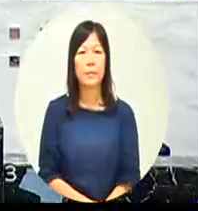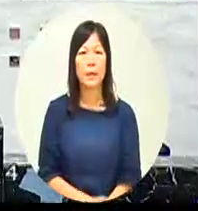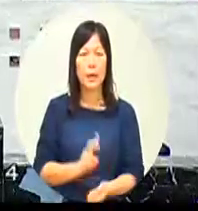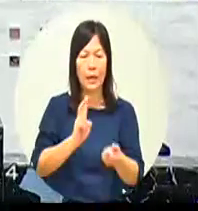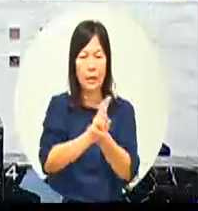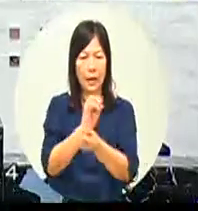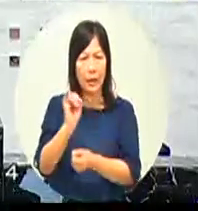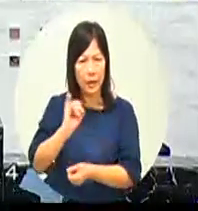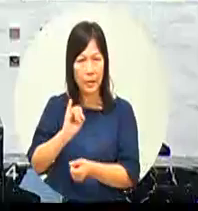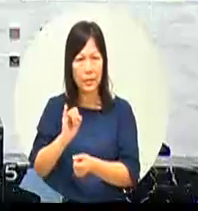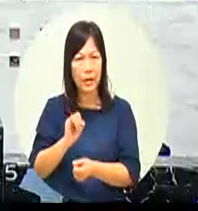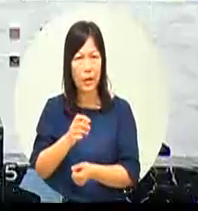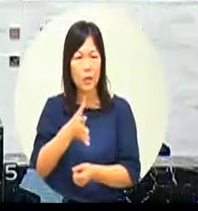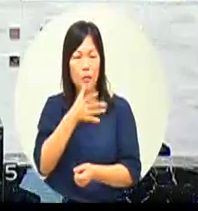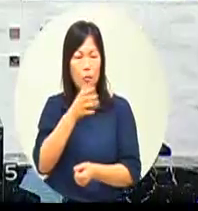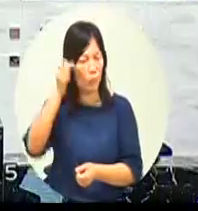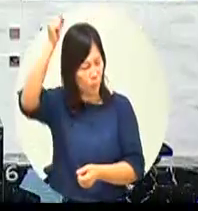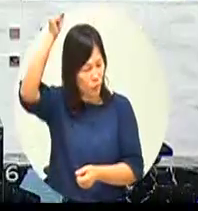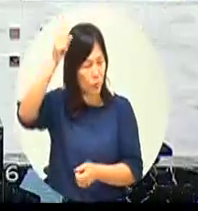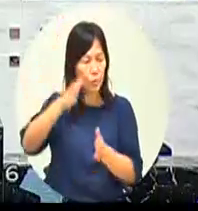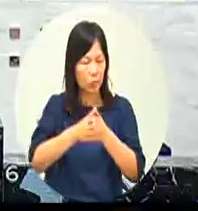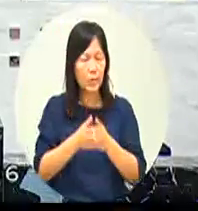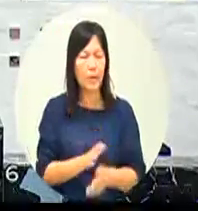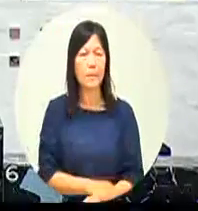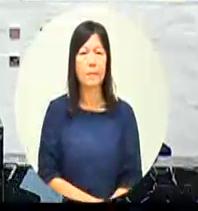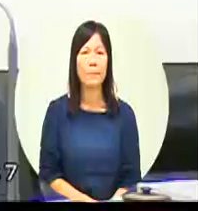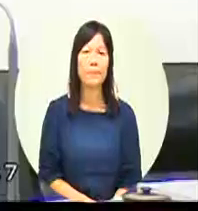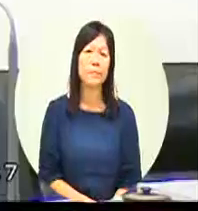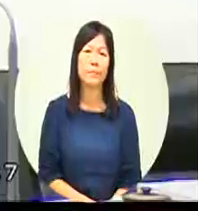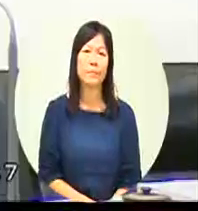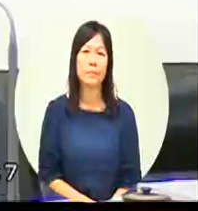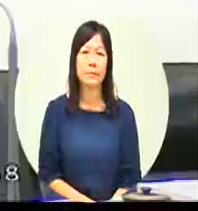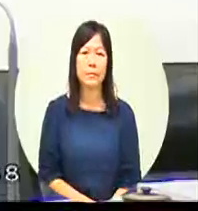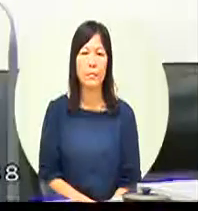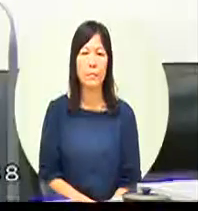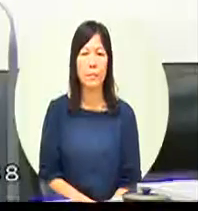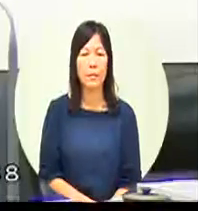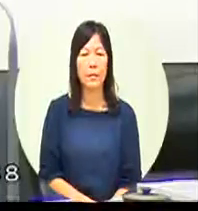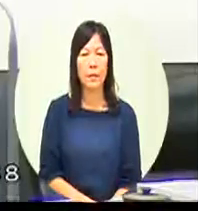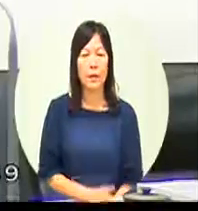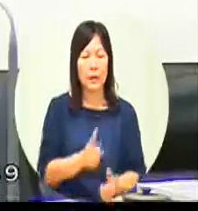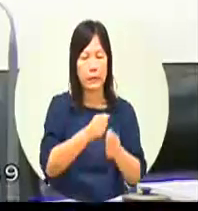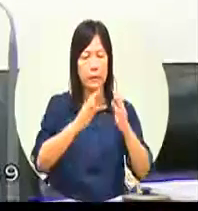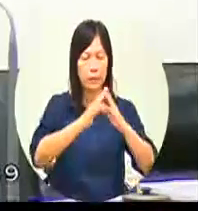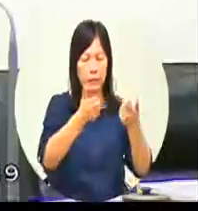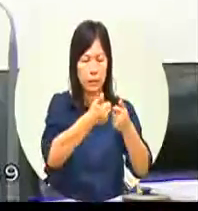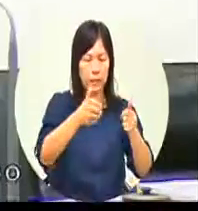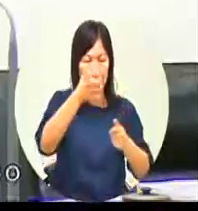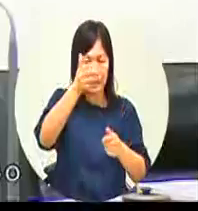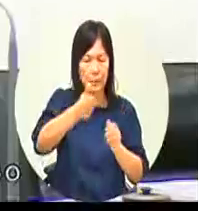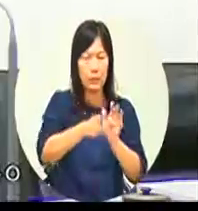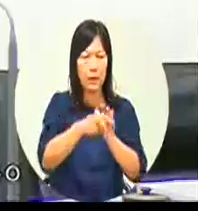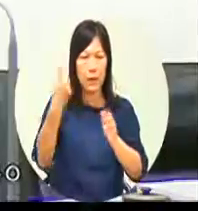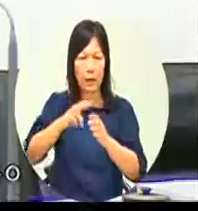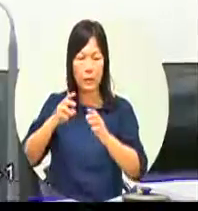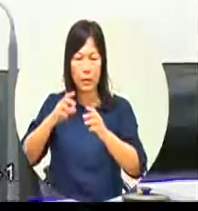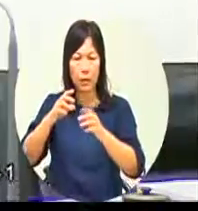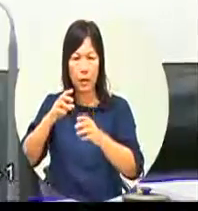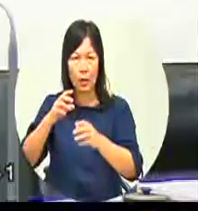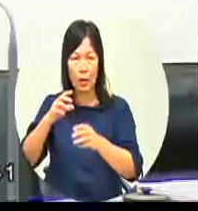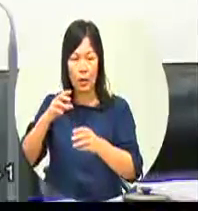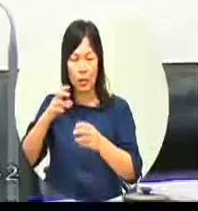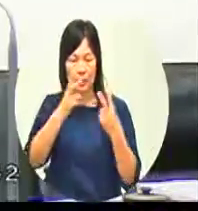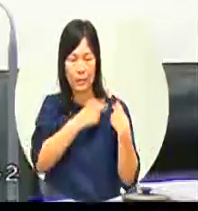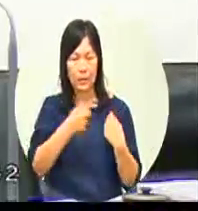议员要发言的，请举手啊，谢谢。 好，谢谢议长哈，那个蔡局长哈，我先厘清一下了哈。现